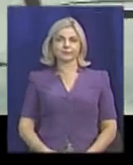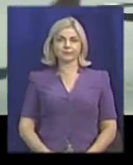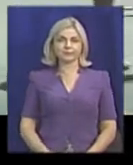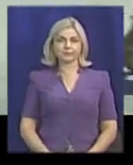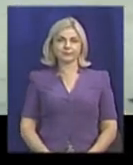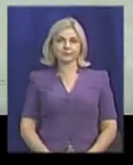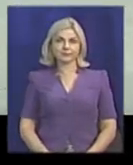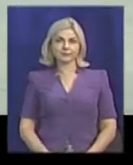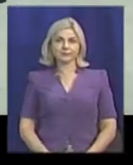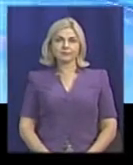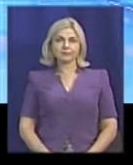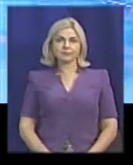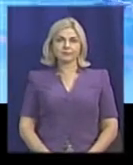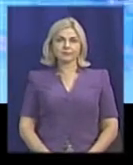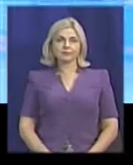новини Миколаївщини.